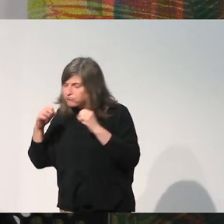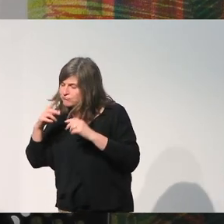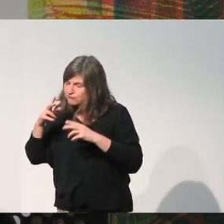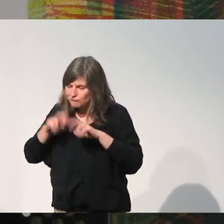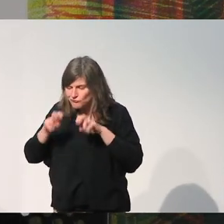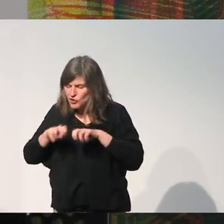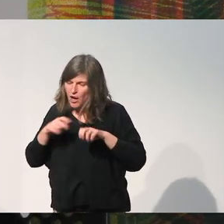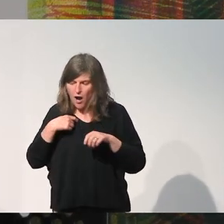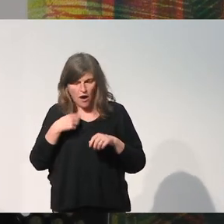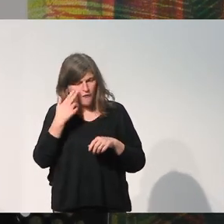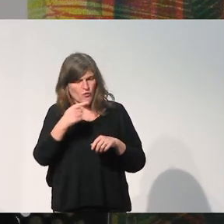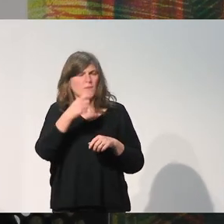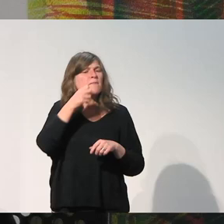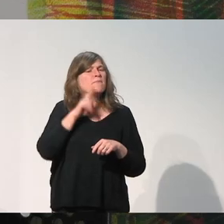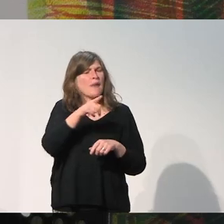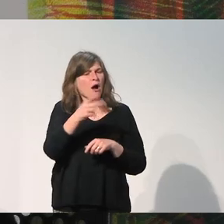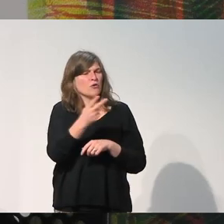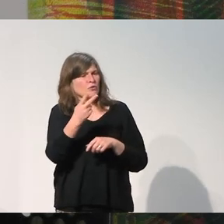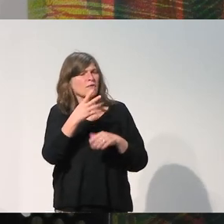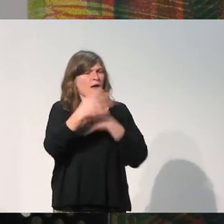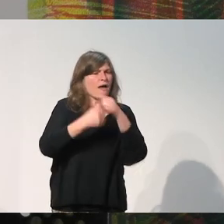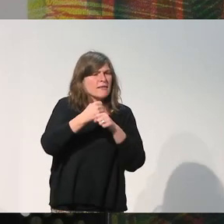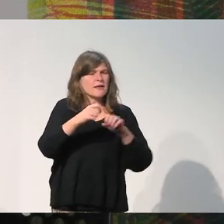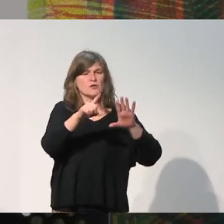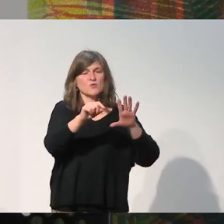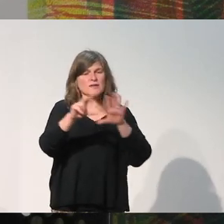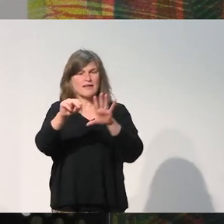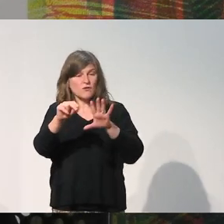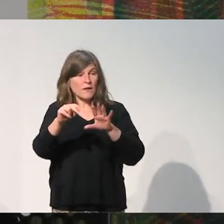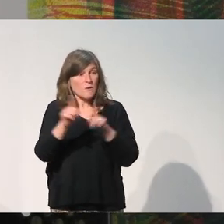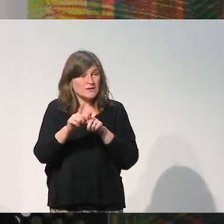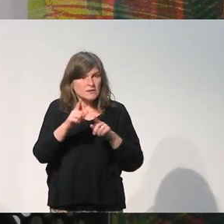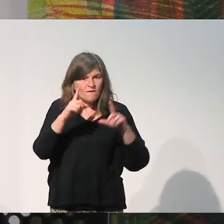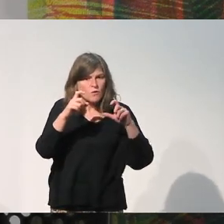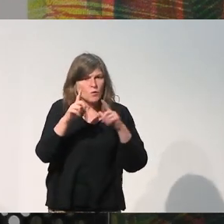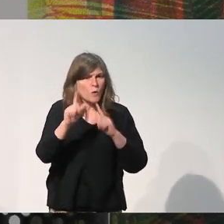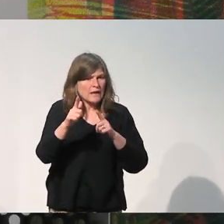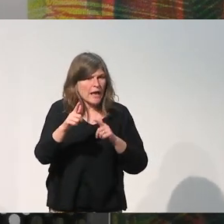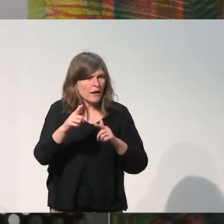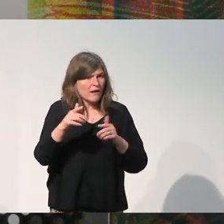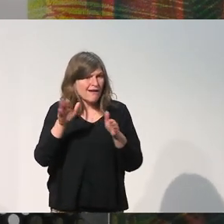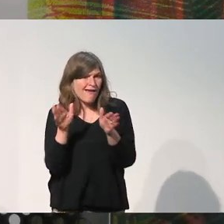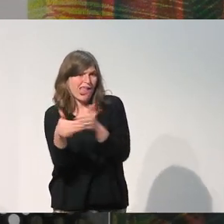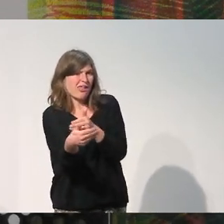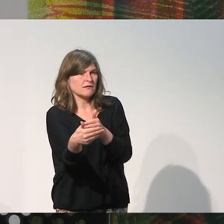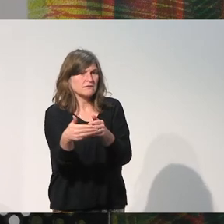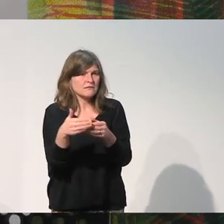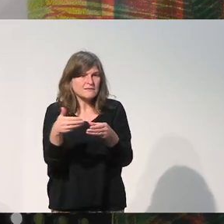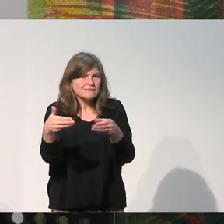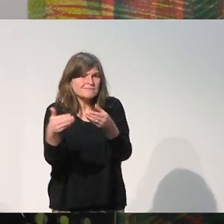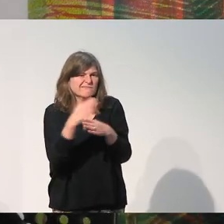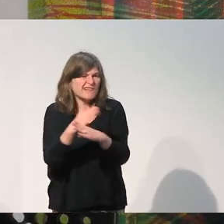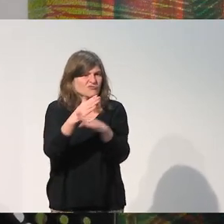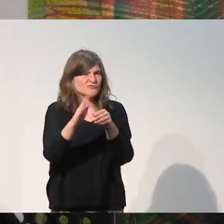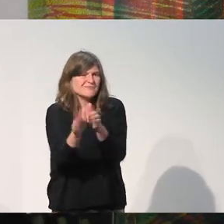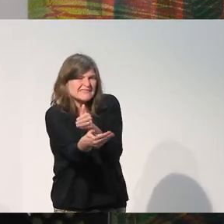Paris dans les années 70 et 80, mais aussi les photos de la guerre qu'ils avaient cachées, que je n'avais jamais vues, qui étaient au fin fond de pochettes, au fin fond des